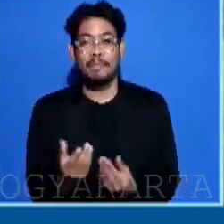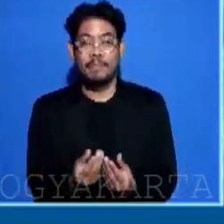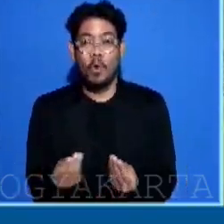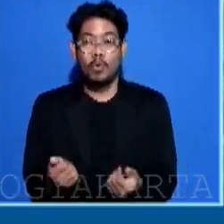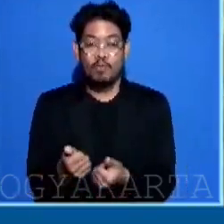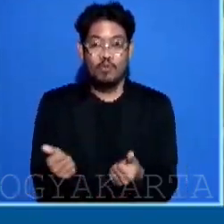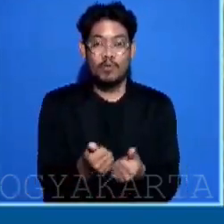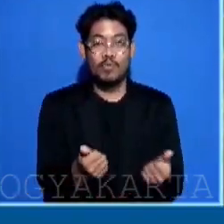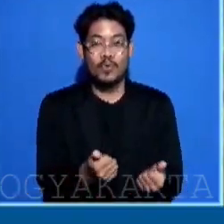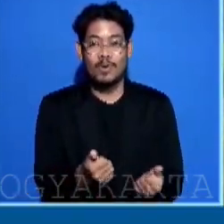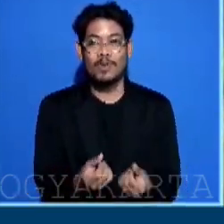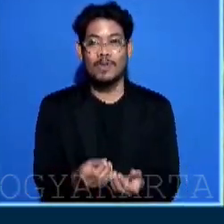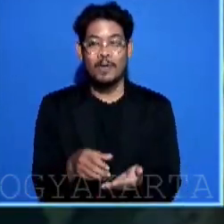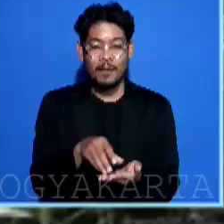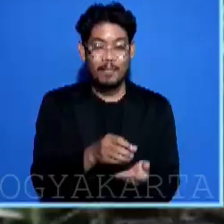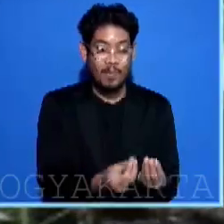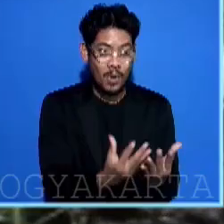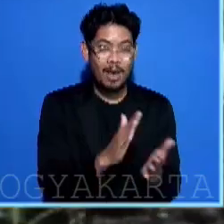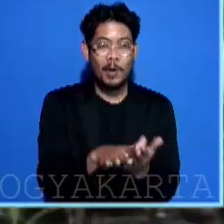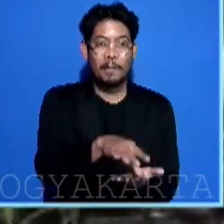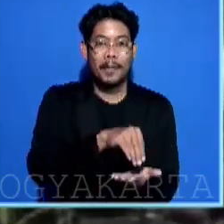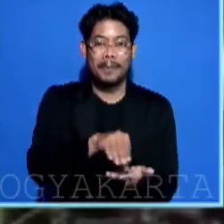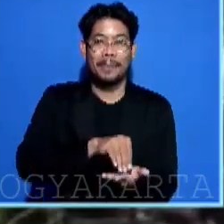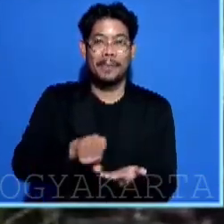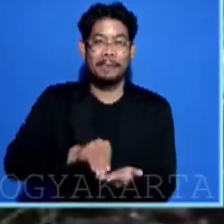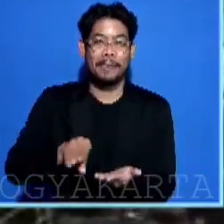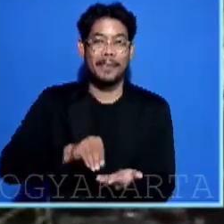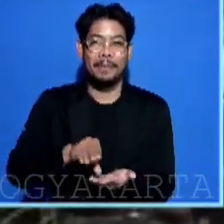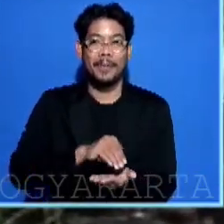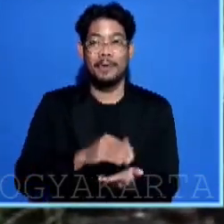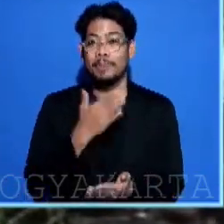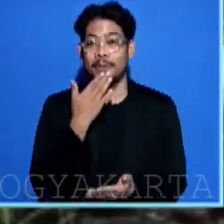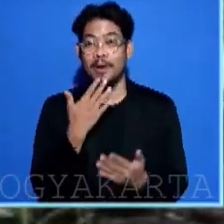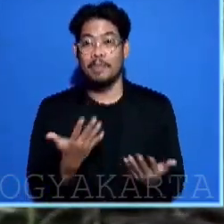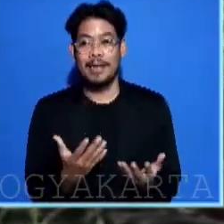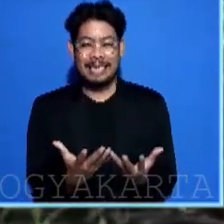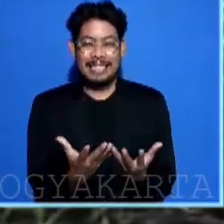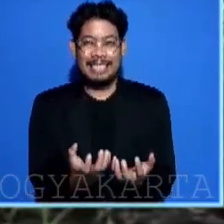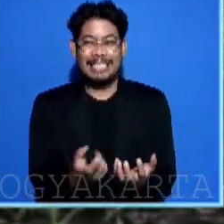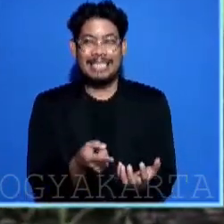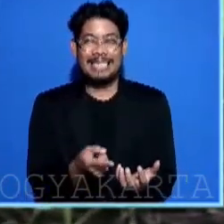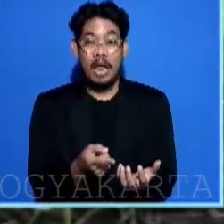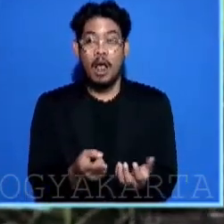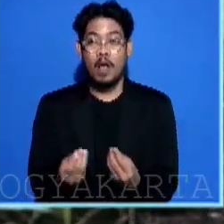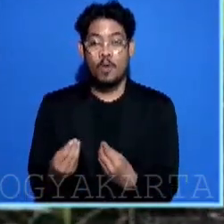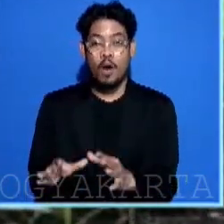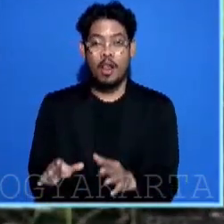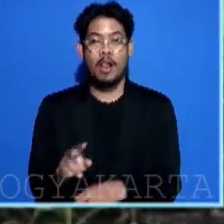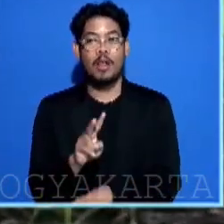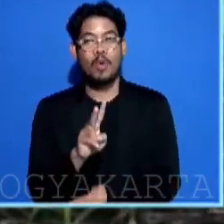utawi gulma ingkang tuwuh sakmenika pengaosing mrico garing ing pekenan ngancik R ew saben